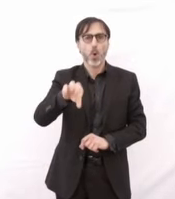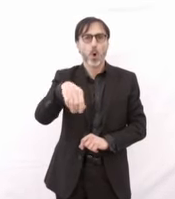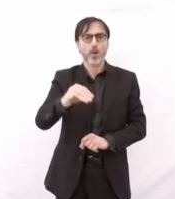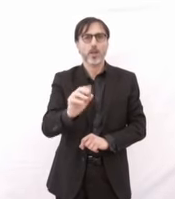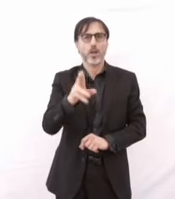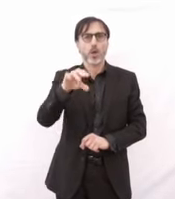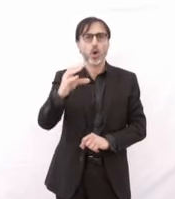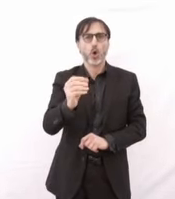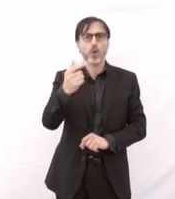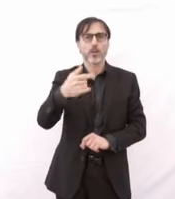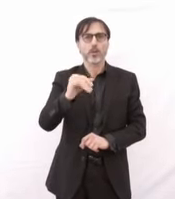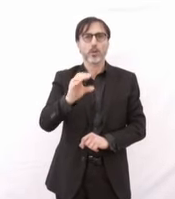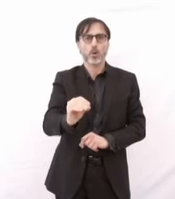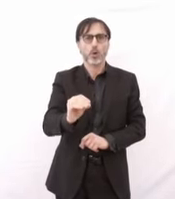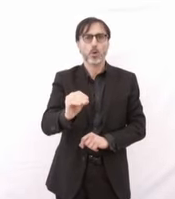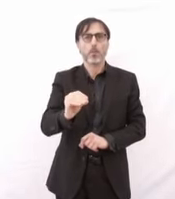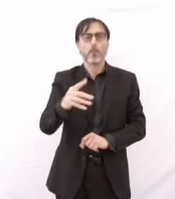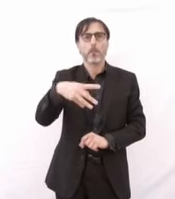Donald